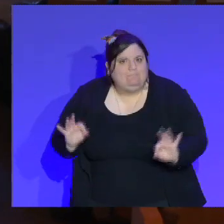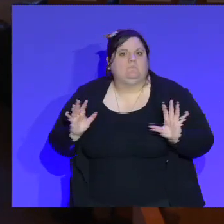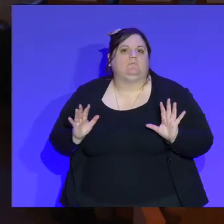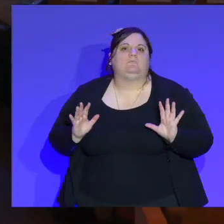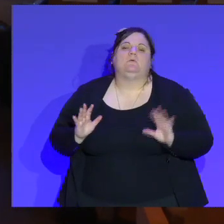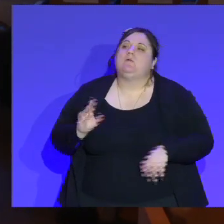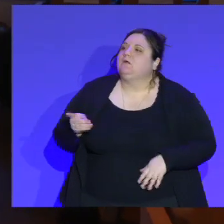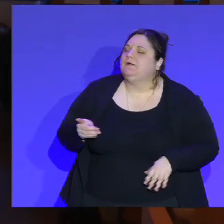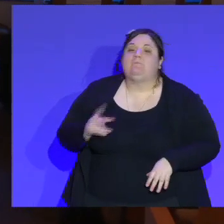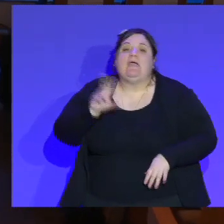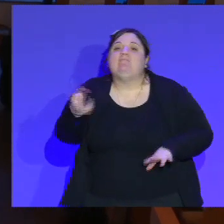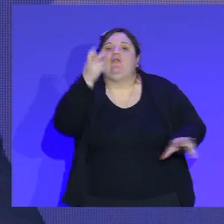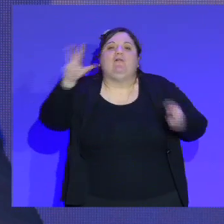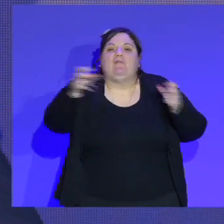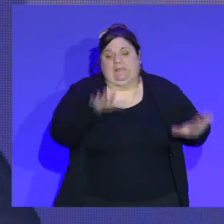systèmes pour ne pas se les faire piquer.